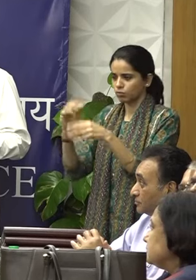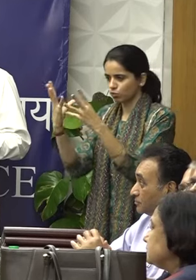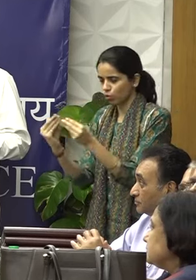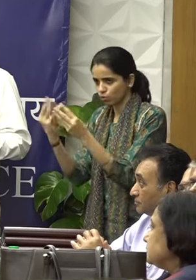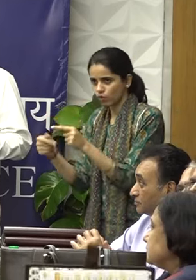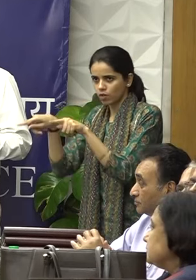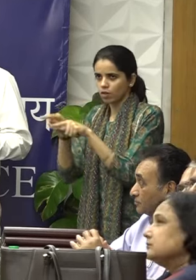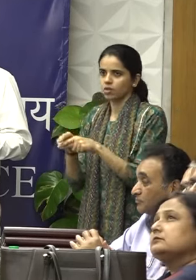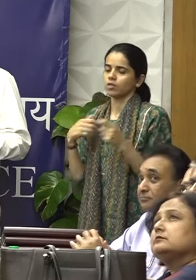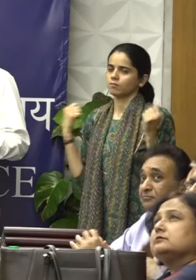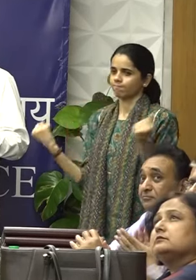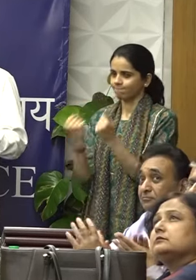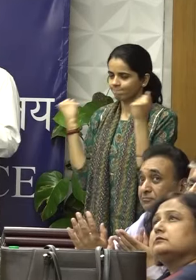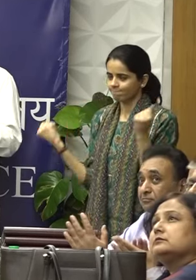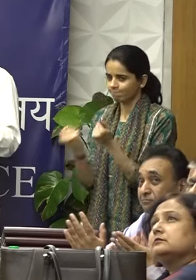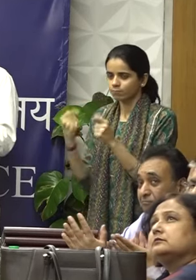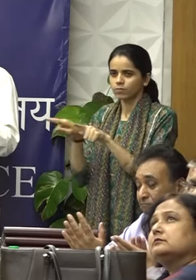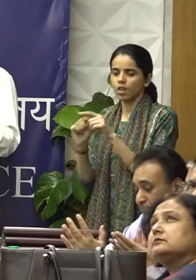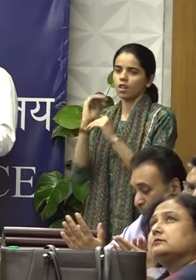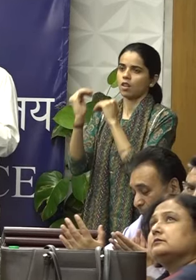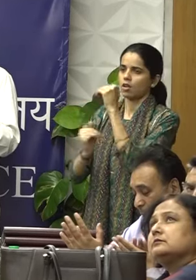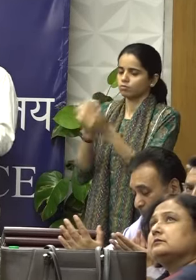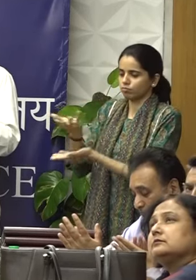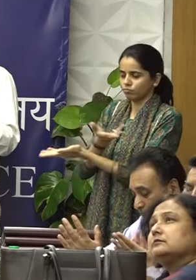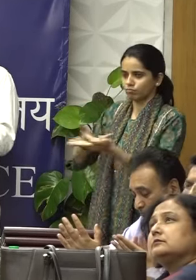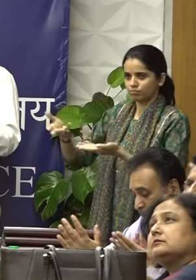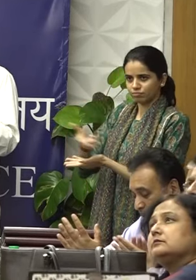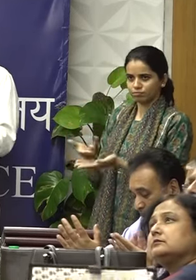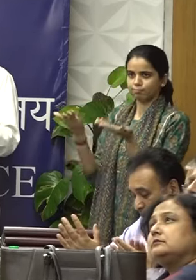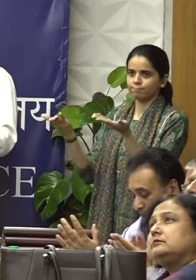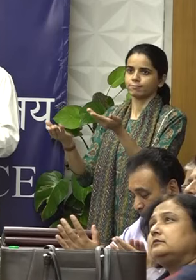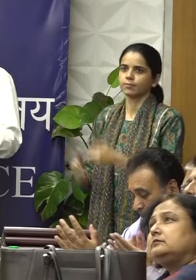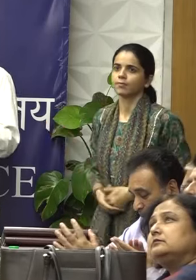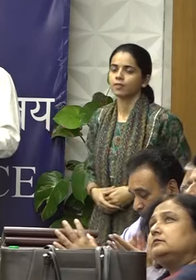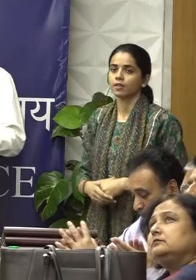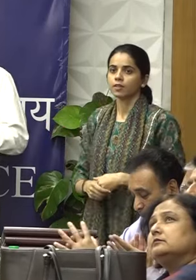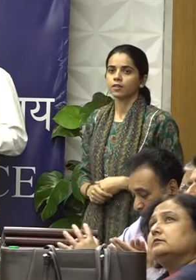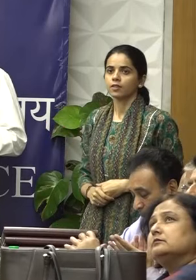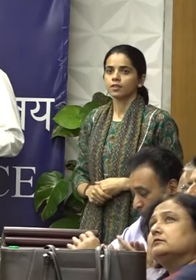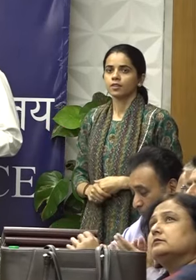लिए अपनी क्षमताएं अपना सहयोग साझा करेंगे।